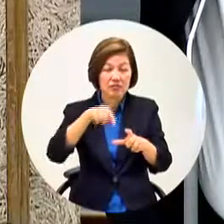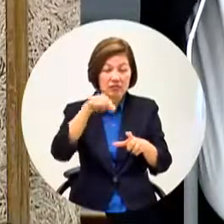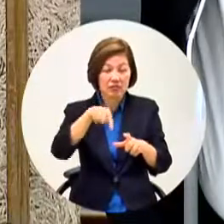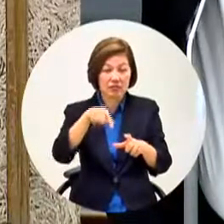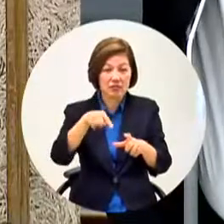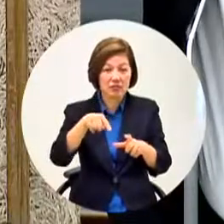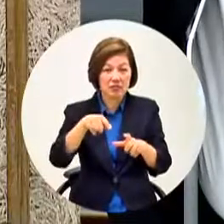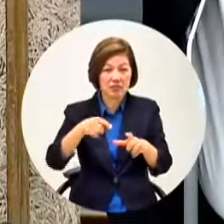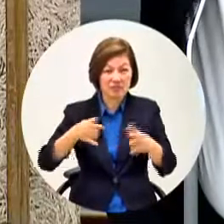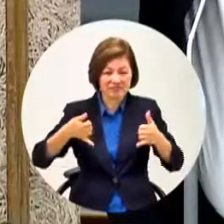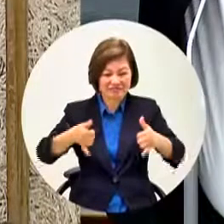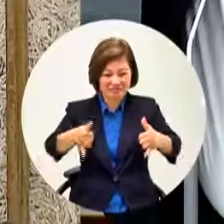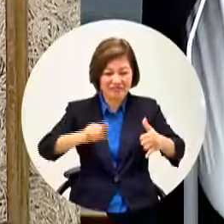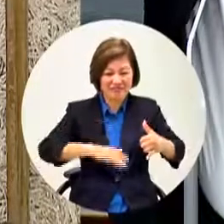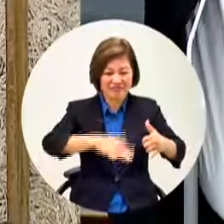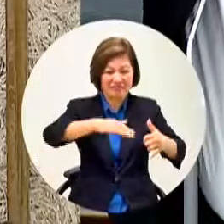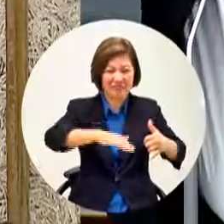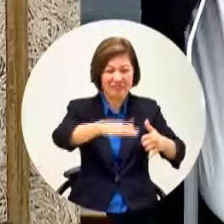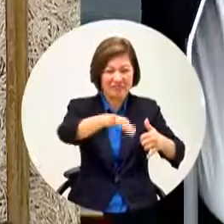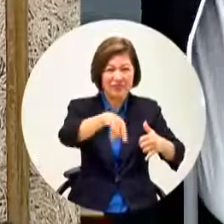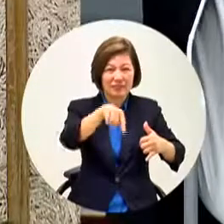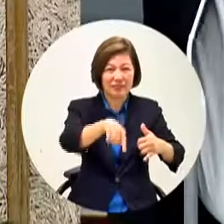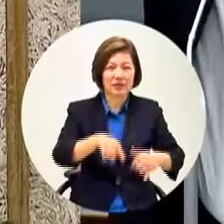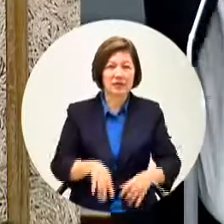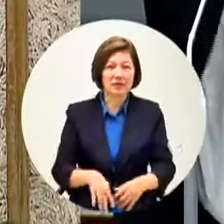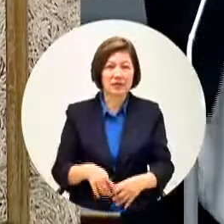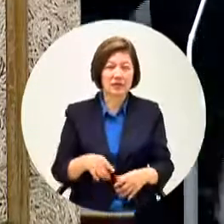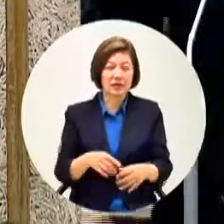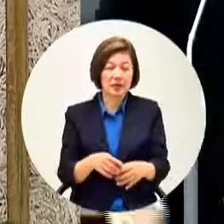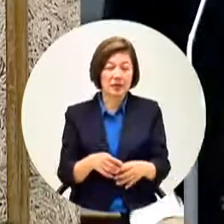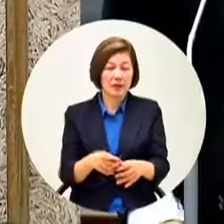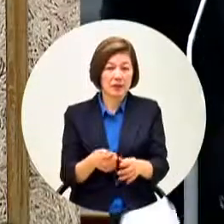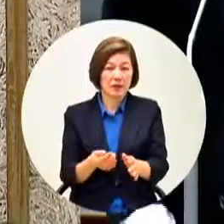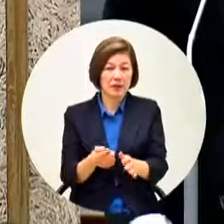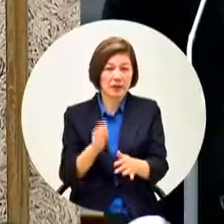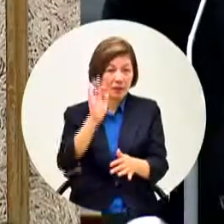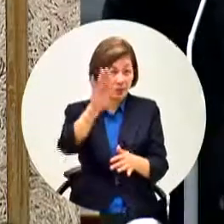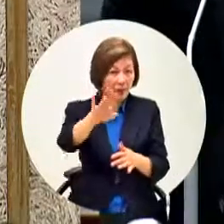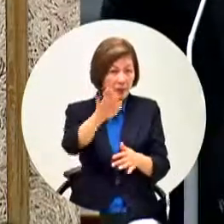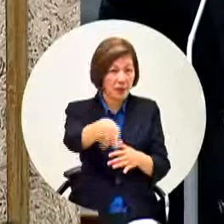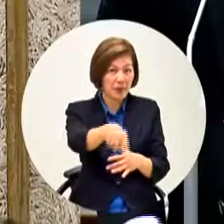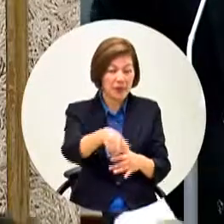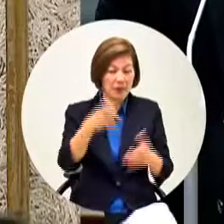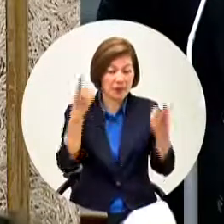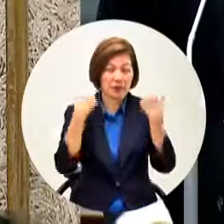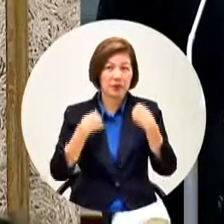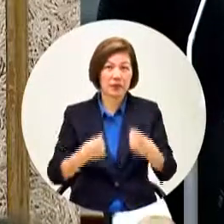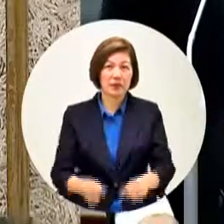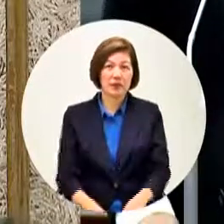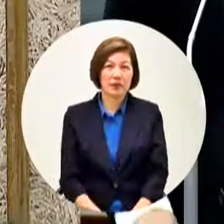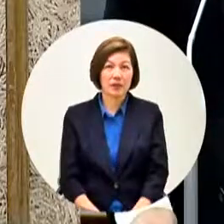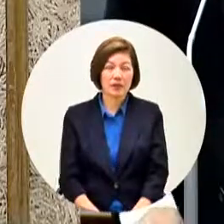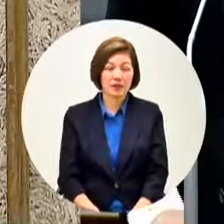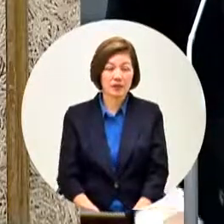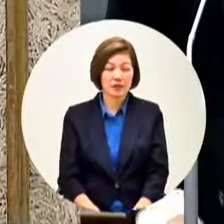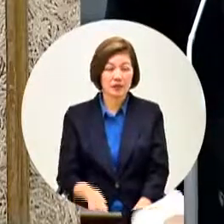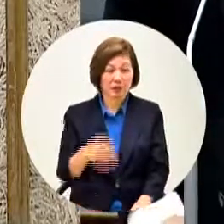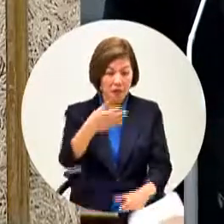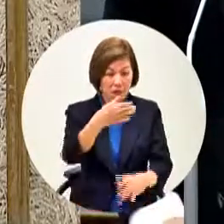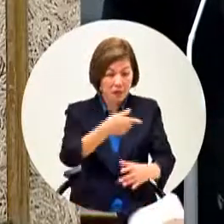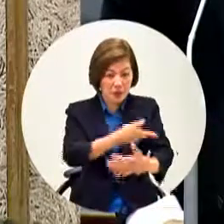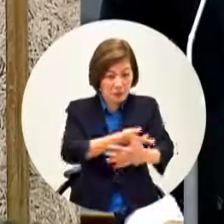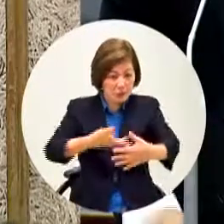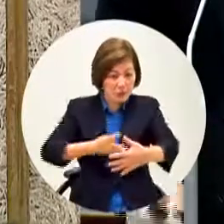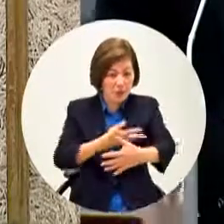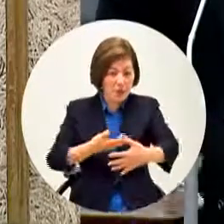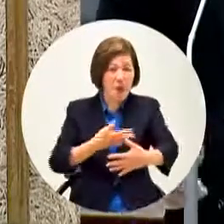职业，职业拄啊后壁，伊万底落一个溪窟啊。啊，安市府嘛